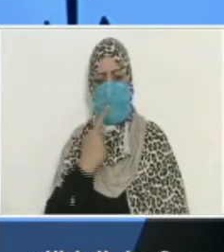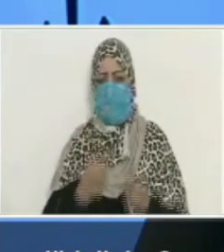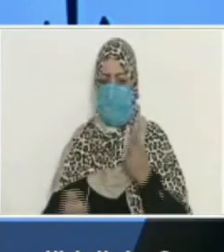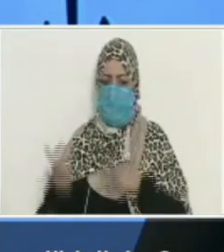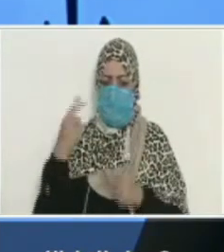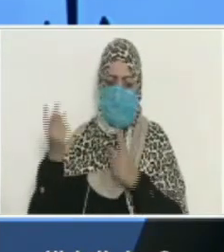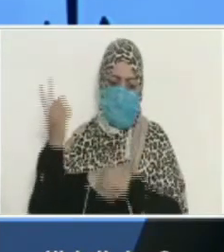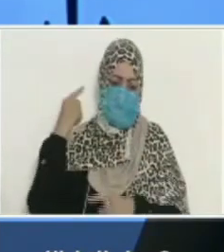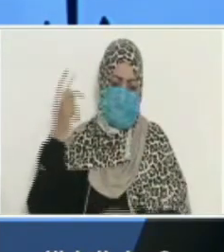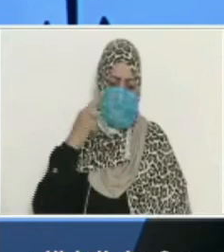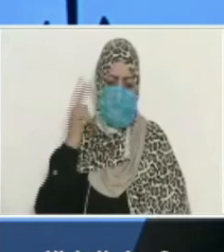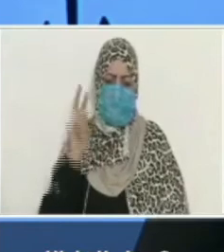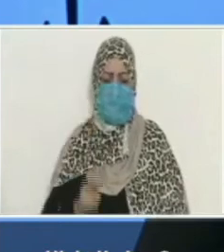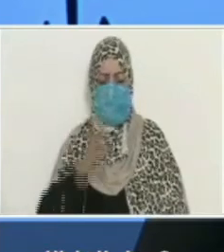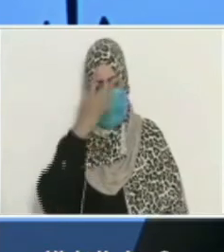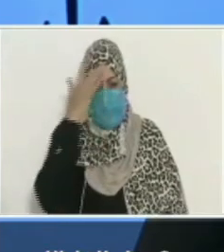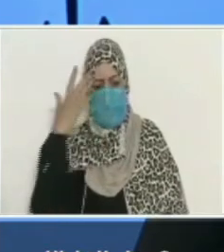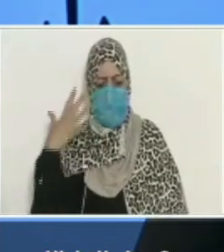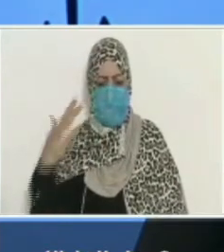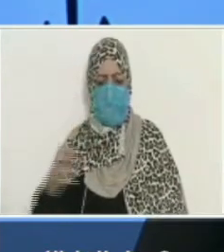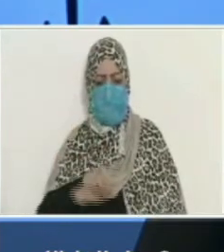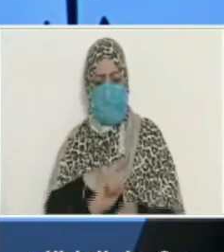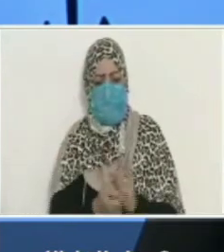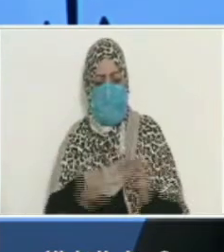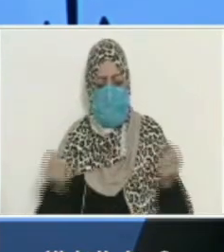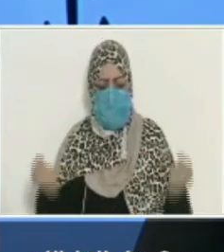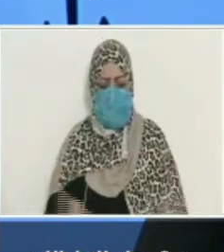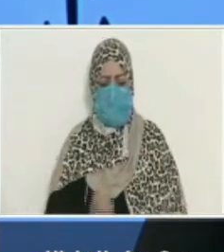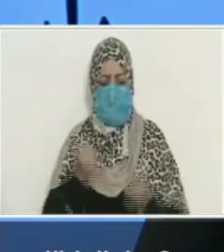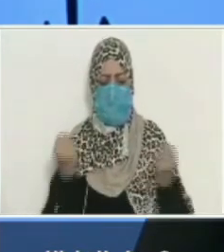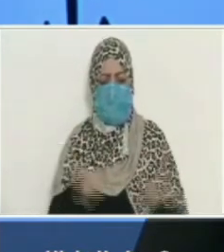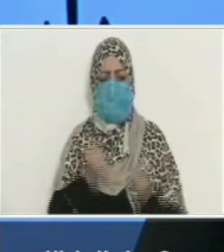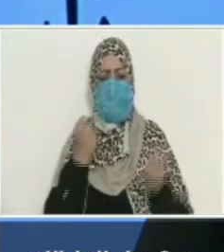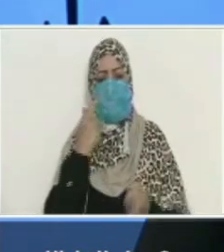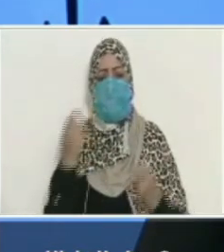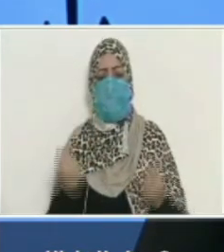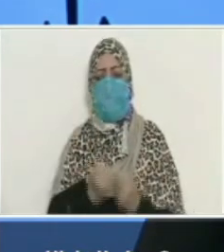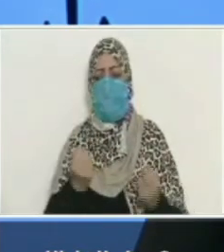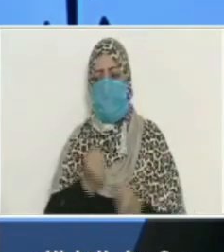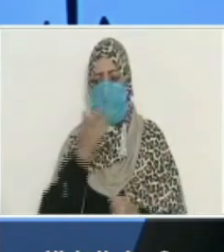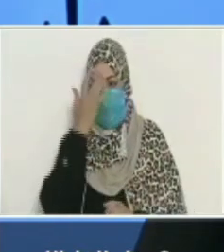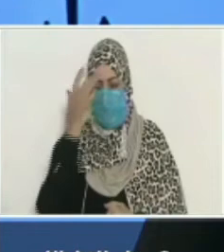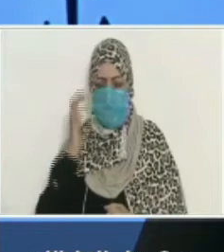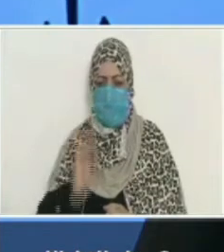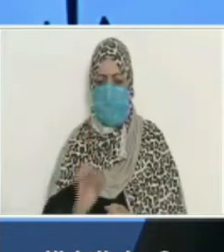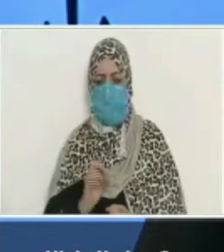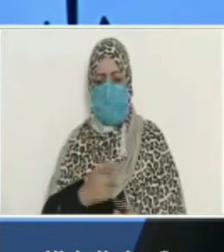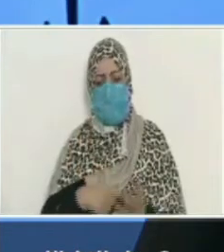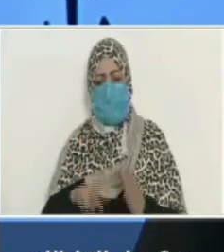العالم في مسألة ما، فهنا هذا طبعا في العلماء، إذا تغير اجتهاد العالم في مسألة